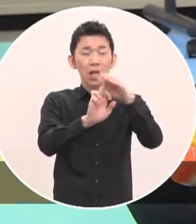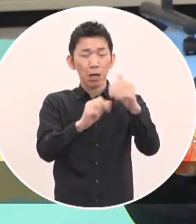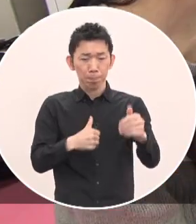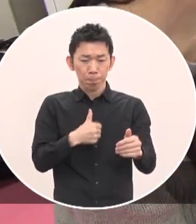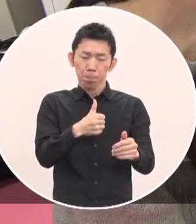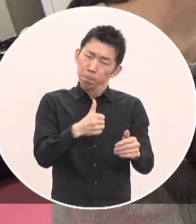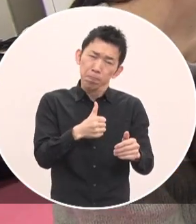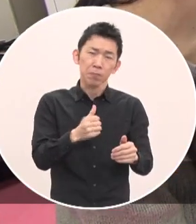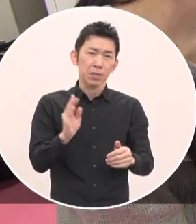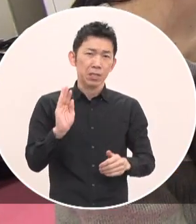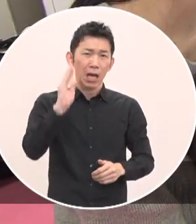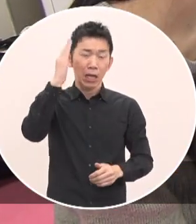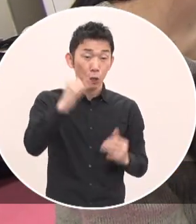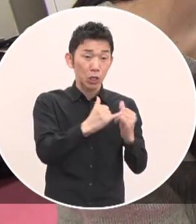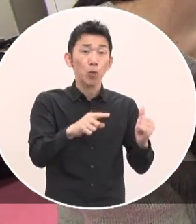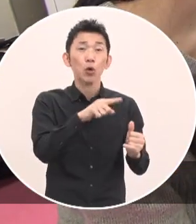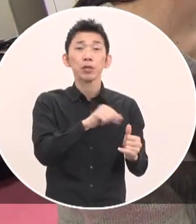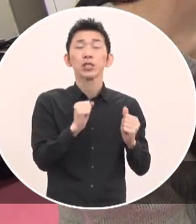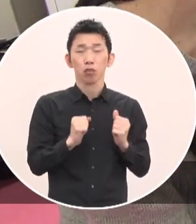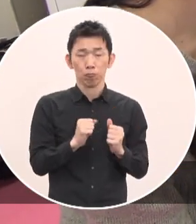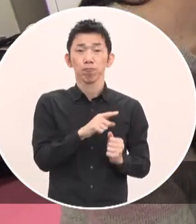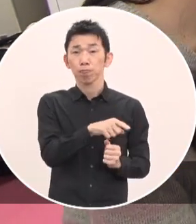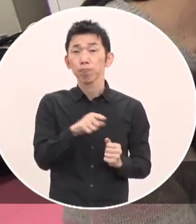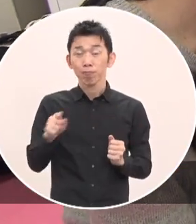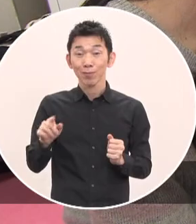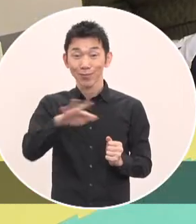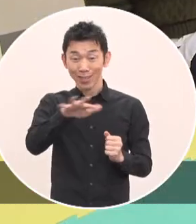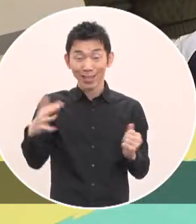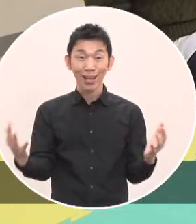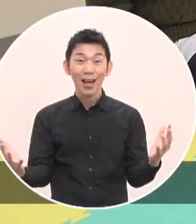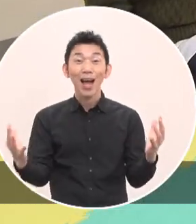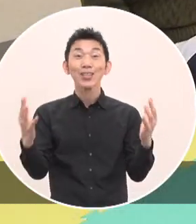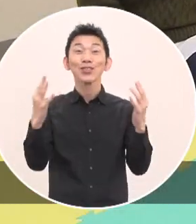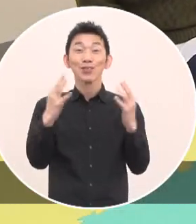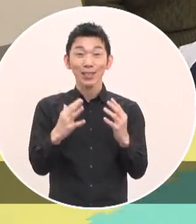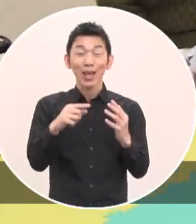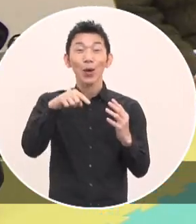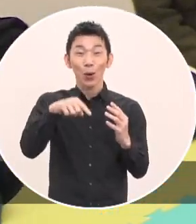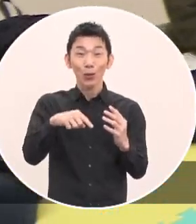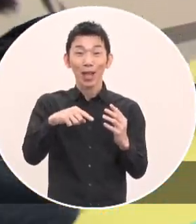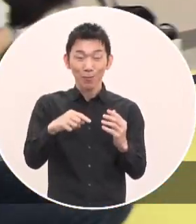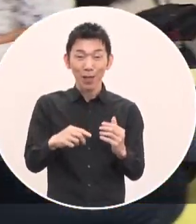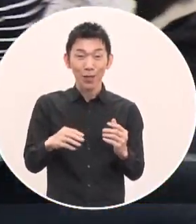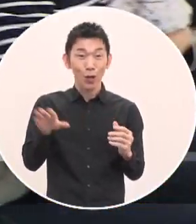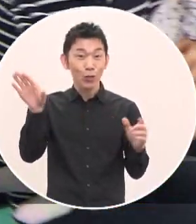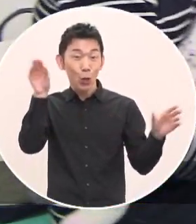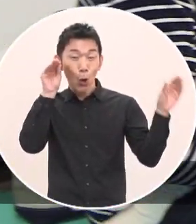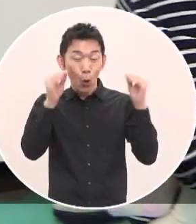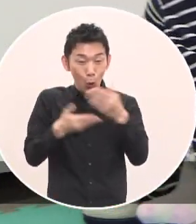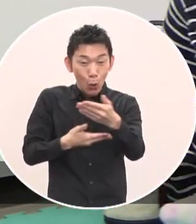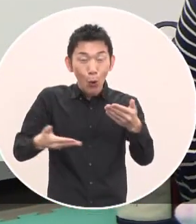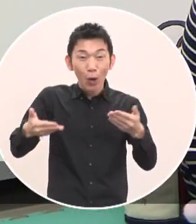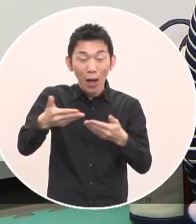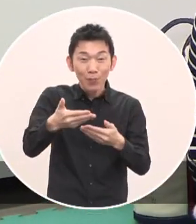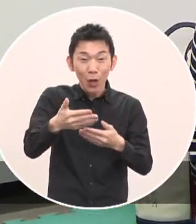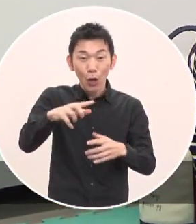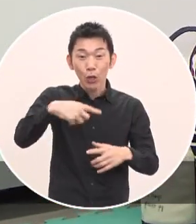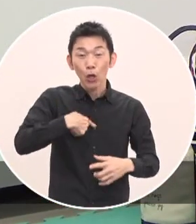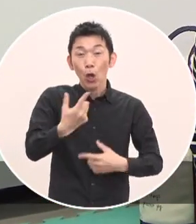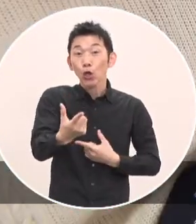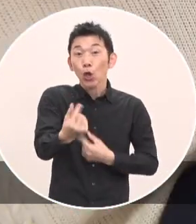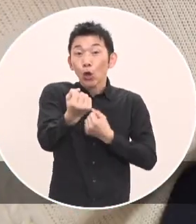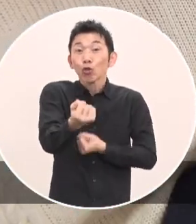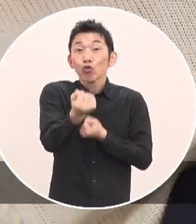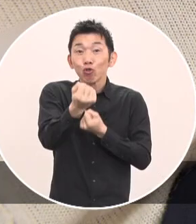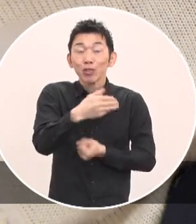なかなか一歩が踏み出せないここをパーた広場はそんな親同士が情報共有ができる場所とし